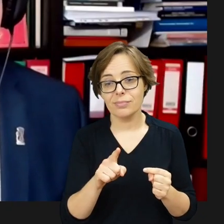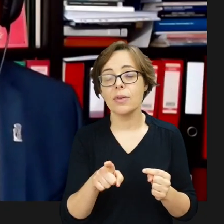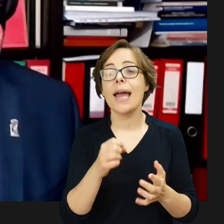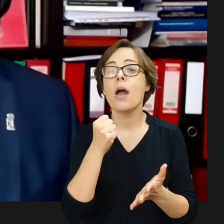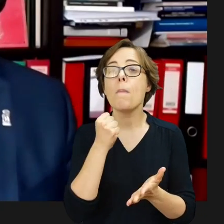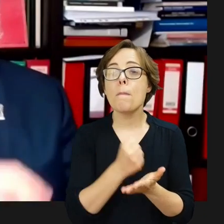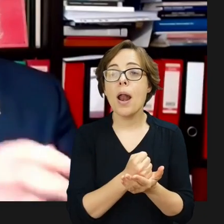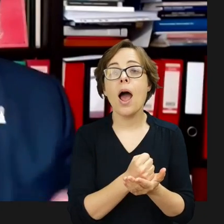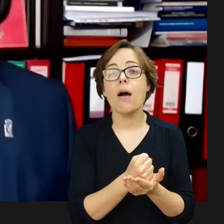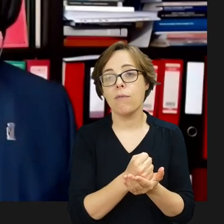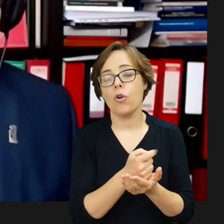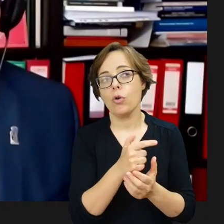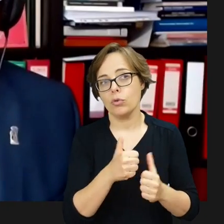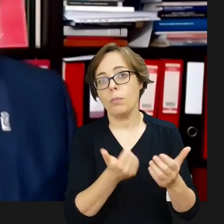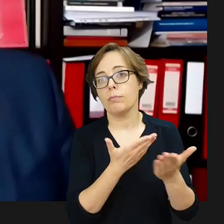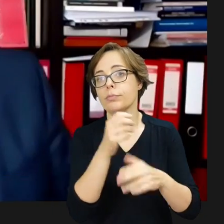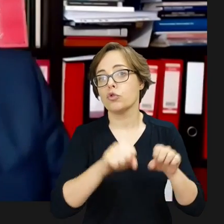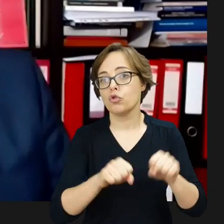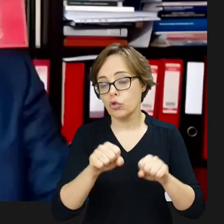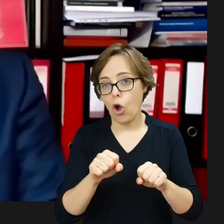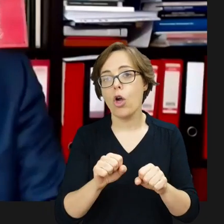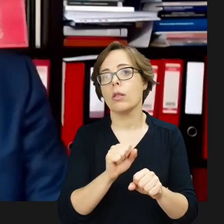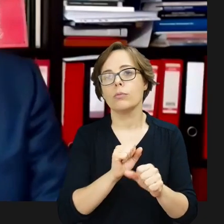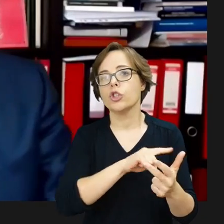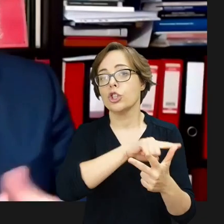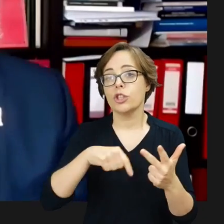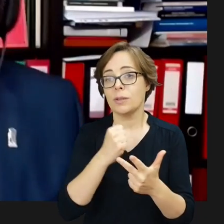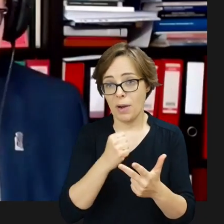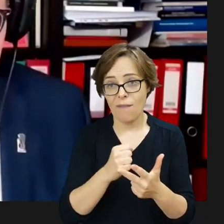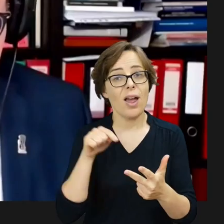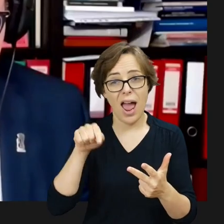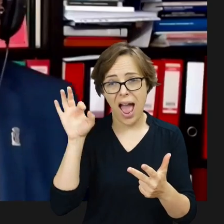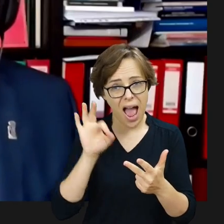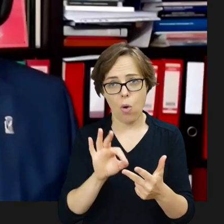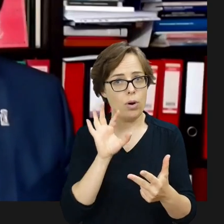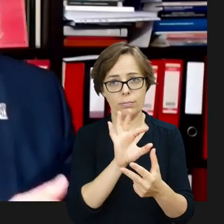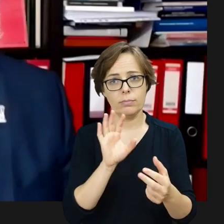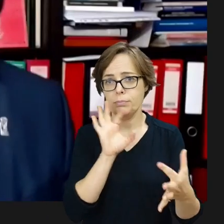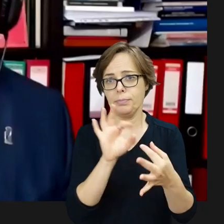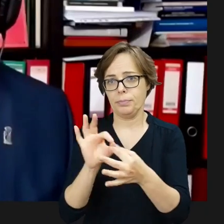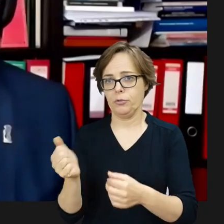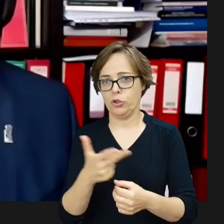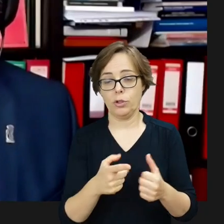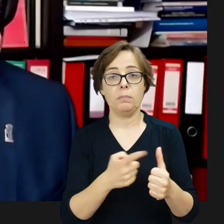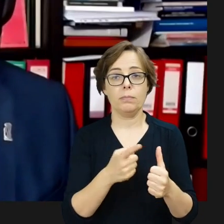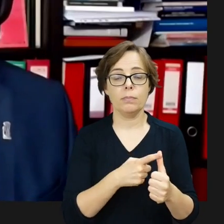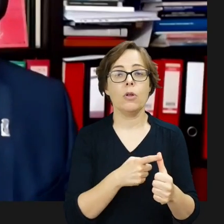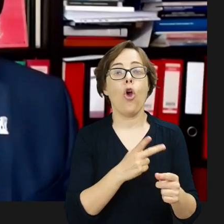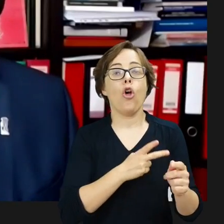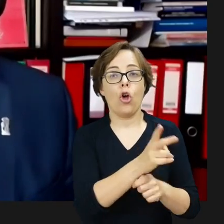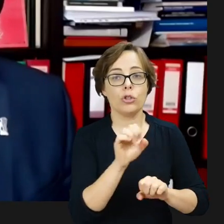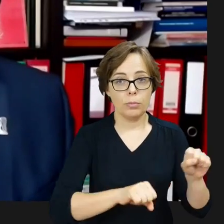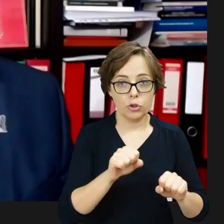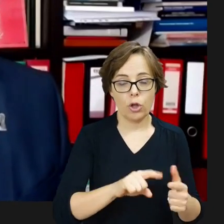sądu. Mamy problem z dostępem do sądu, zastanawiamy się, który to sąd ewentualnie, czy w ogóle sąd. Mamy problem z rzetelnością